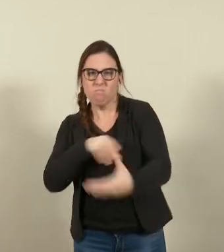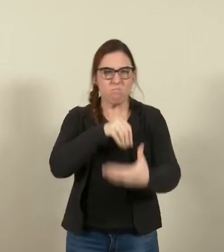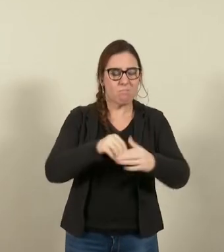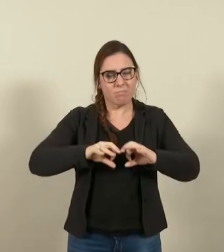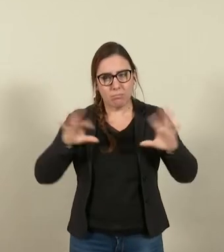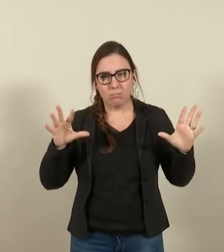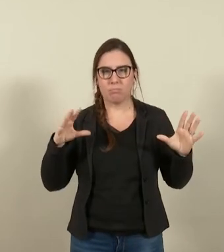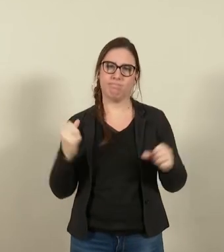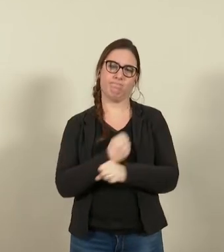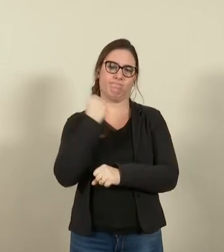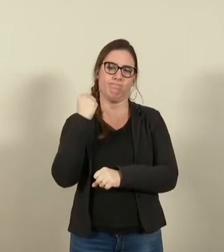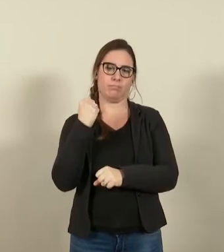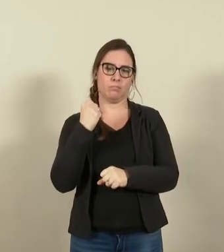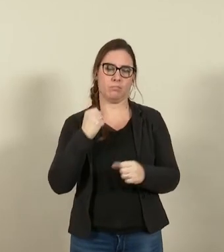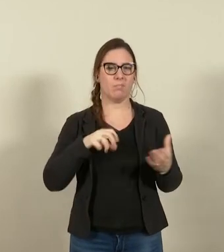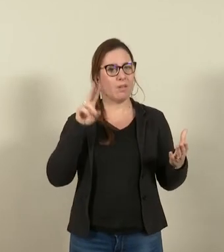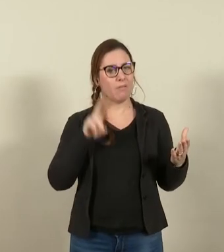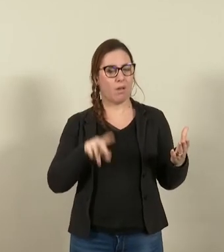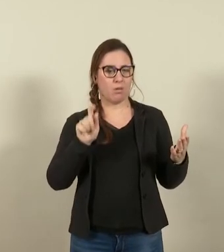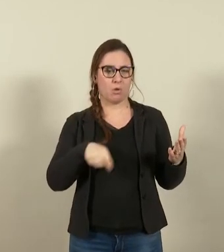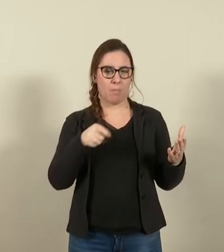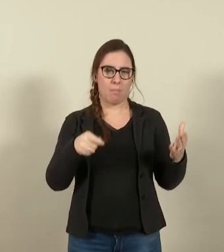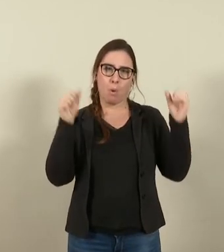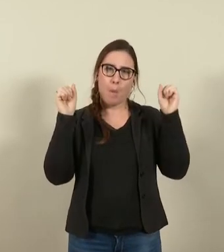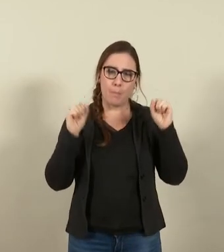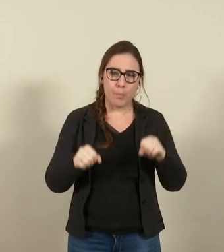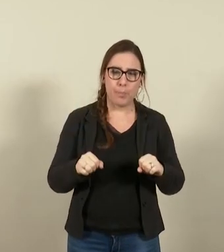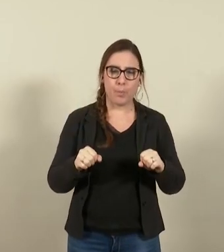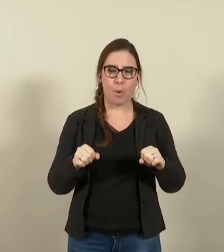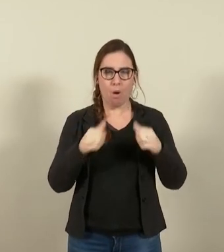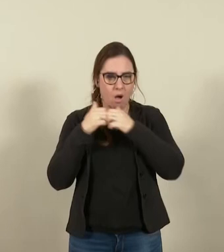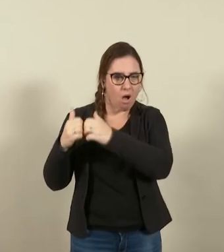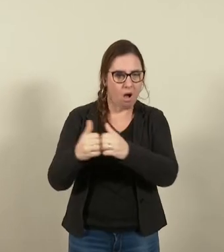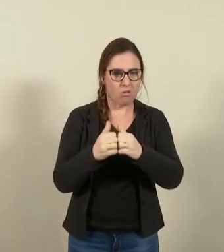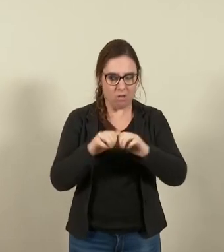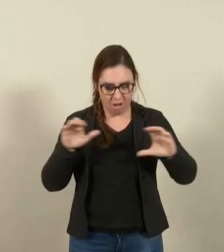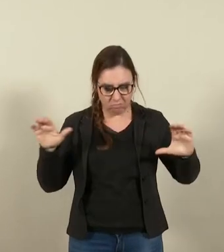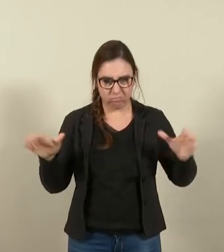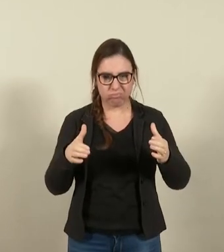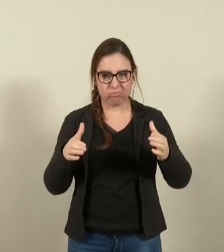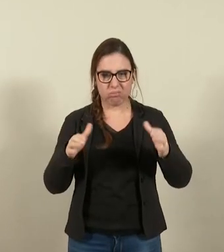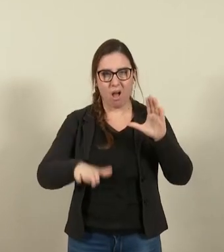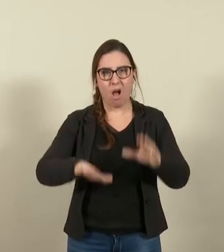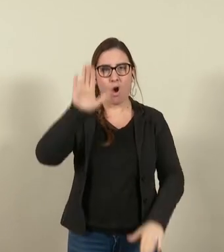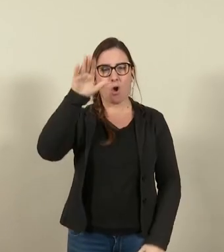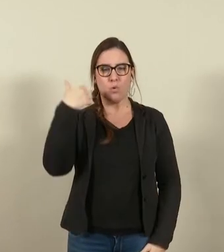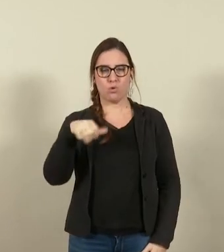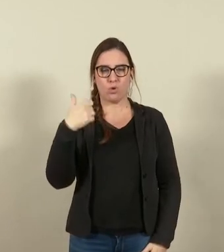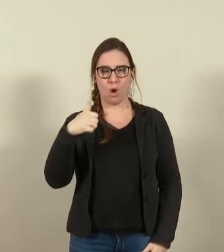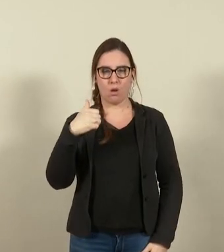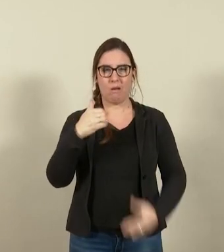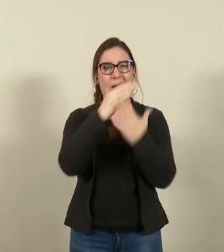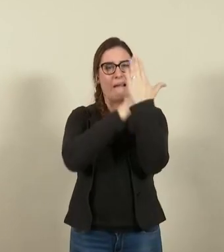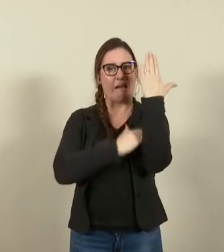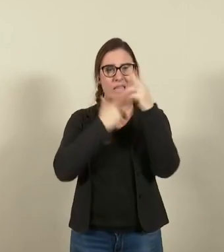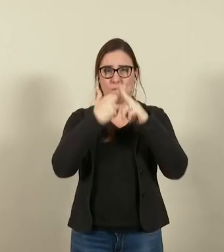faire en sorte de se mettre en commun et de présenter une seule candidature voire une seule